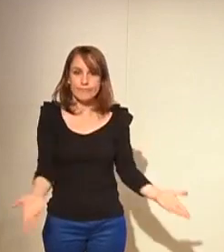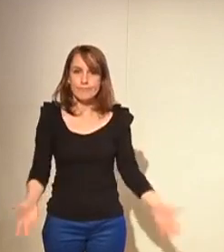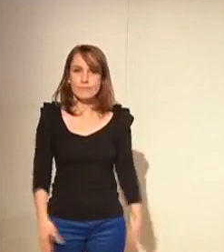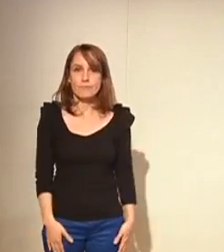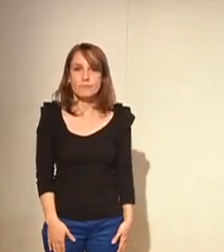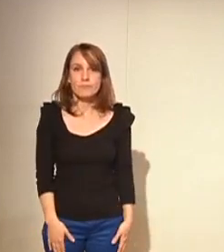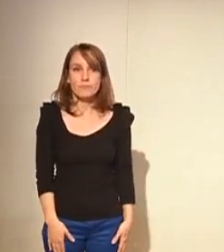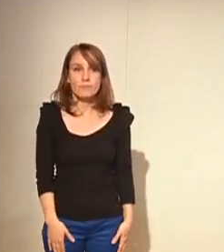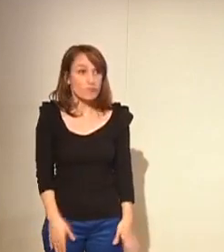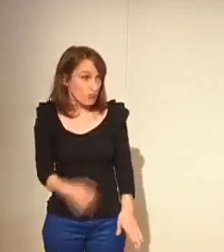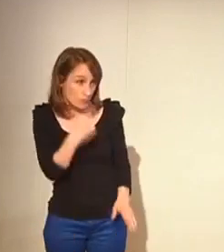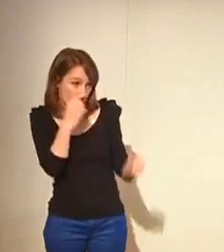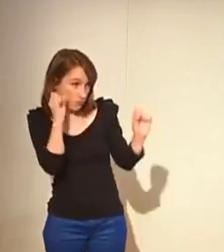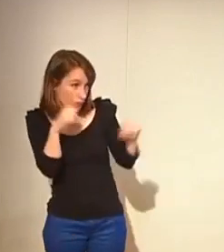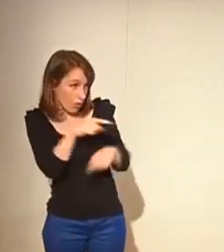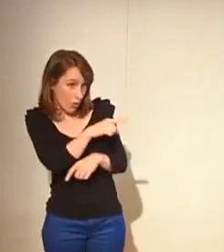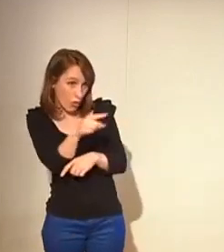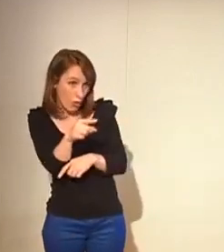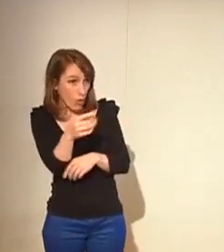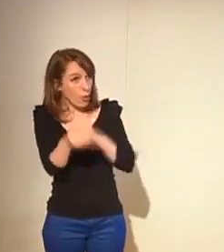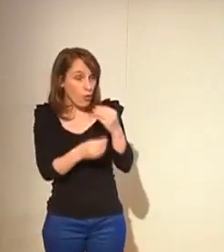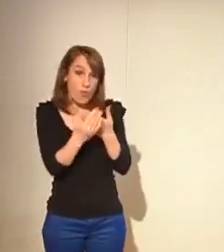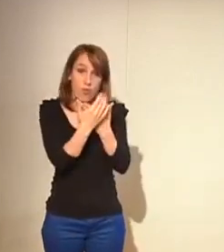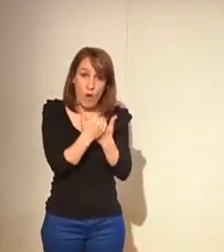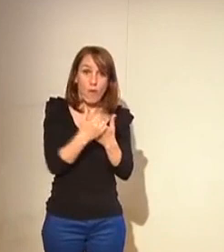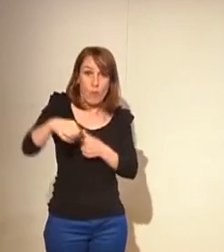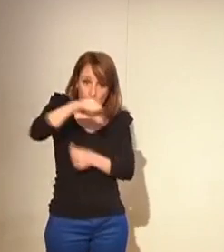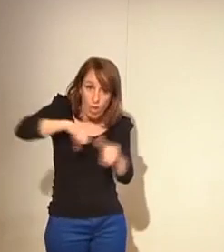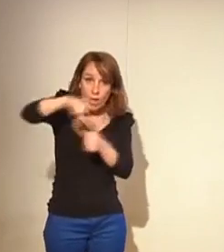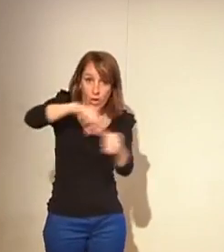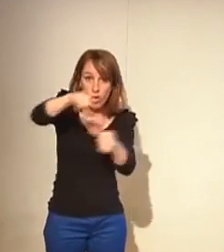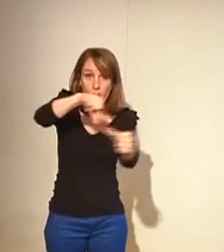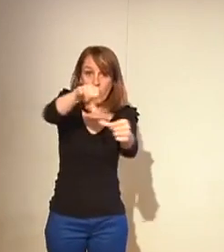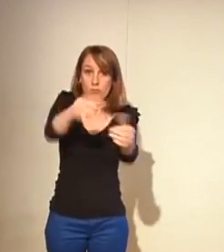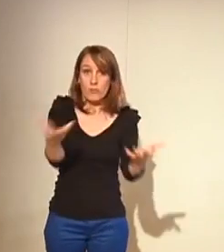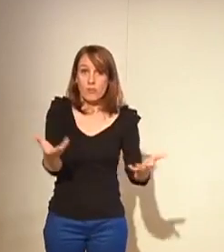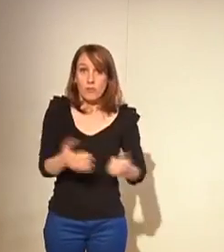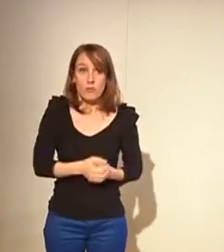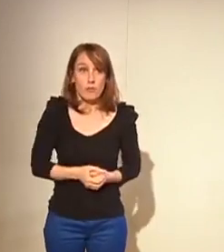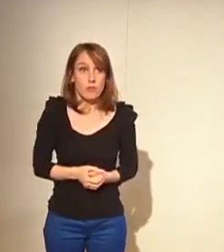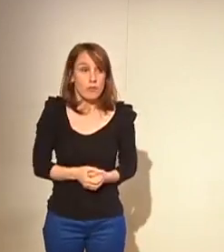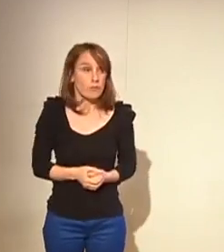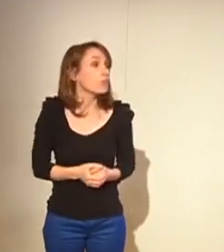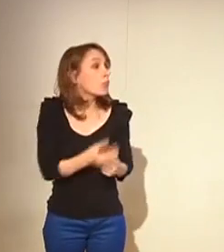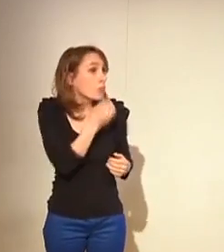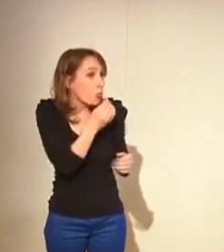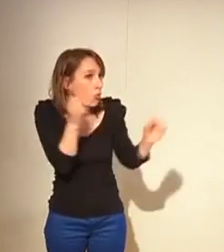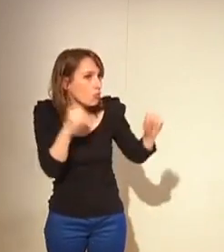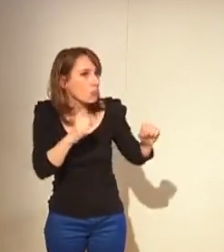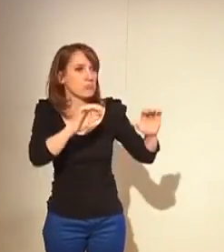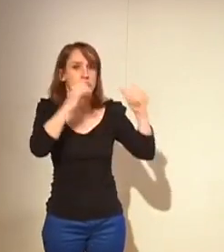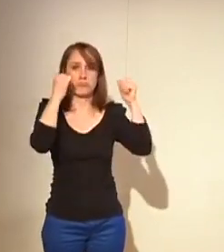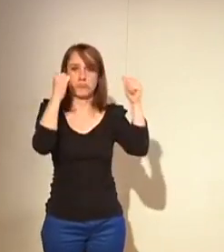d'enveloppe C vous va vous voulez qu'on fasse tourner les enveloppes non très